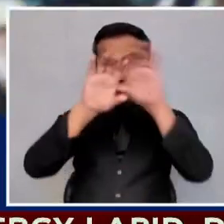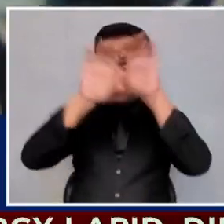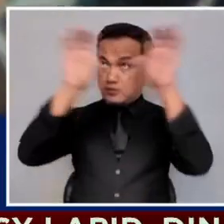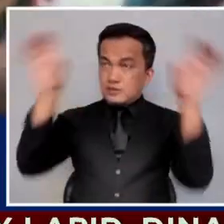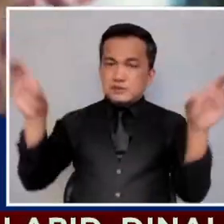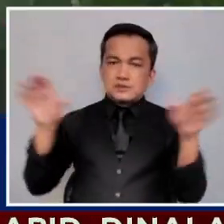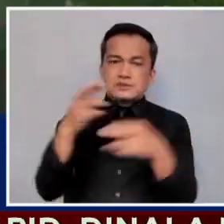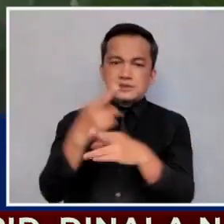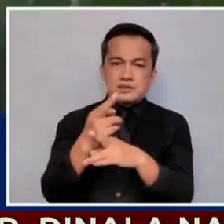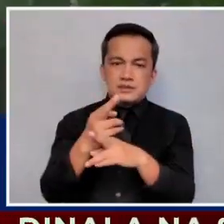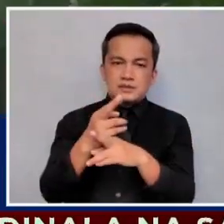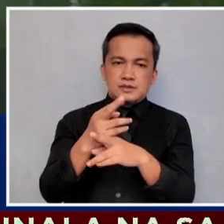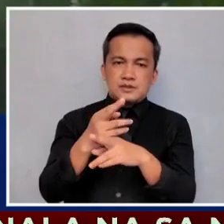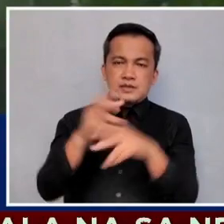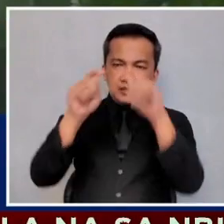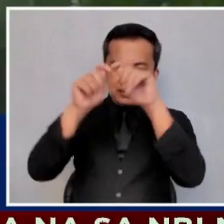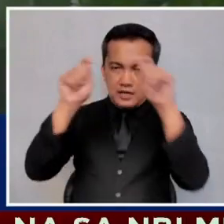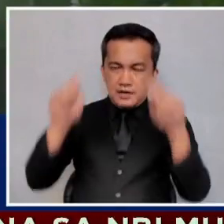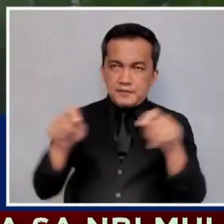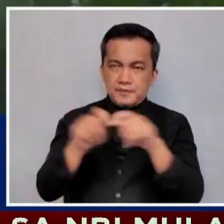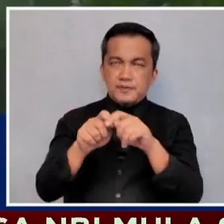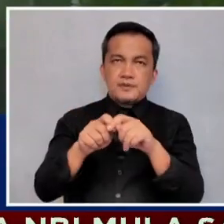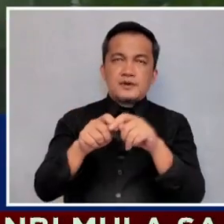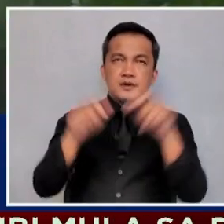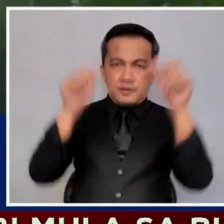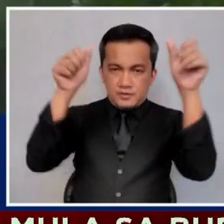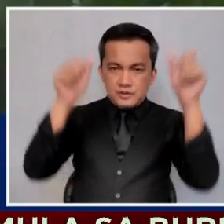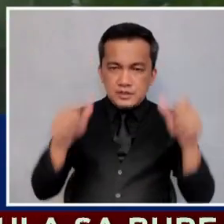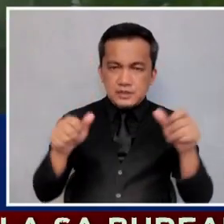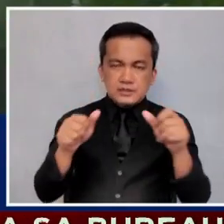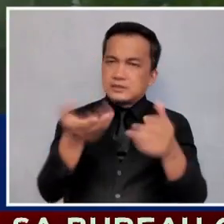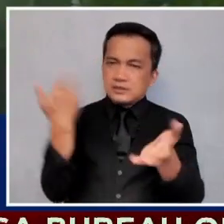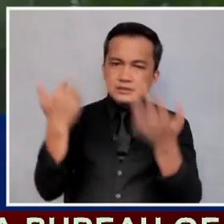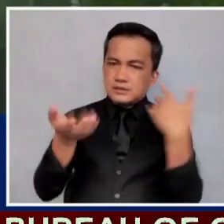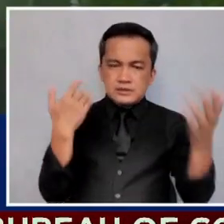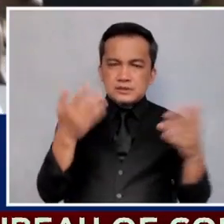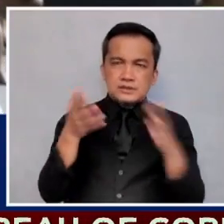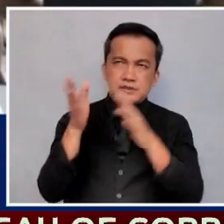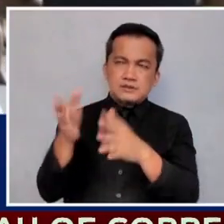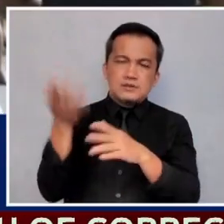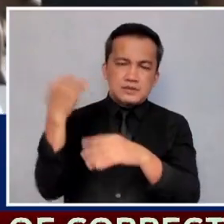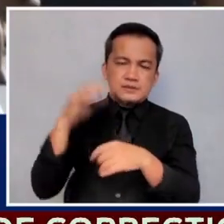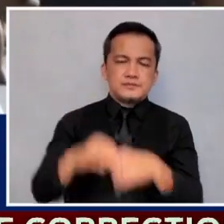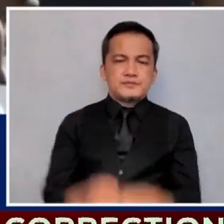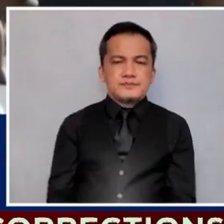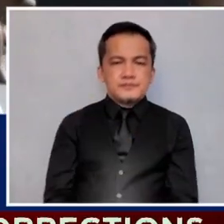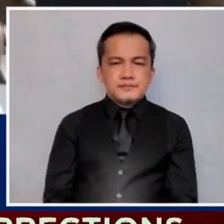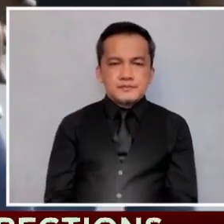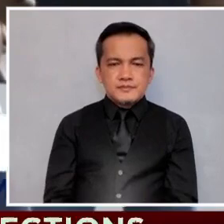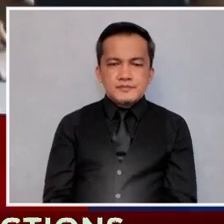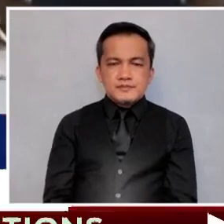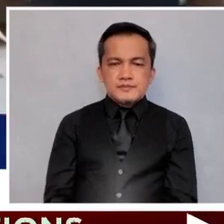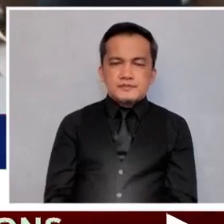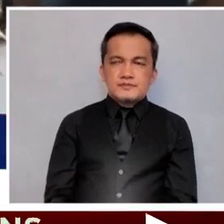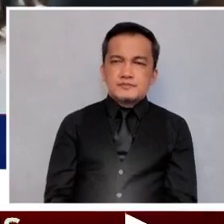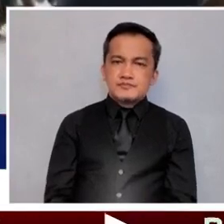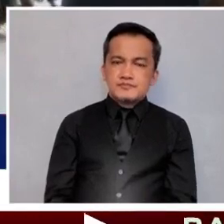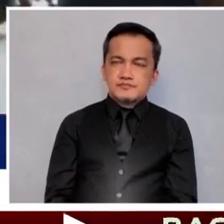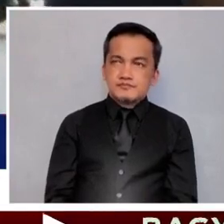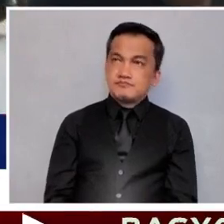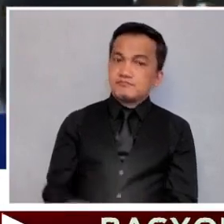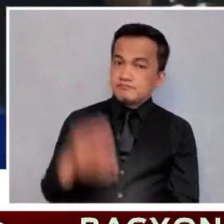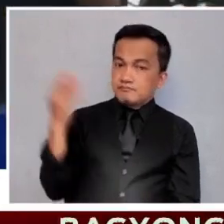naman ang poster, tarpaulin at iba pang campaign materials na naiwan sa nagdaang halalan. Meron pa pong mga ibang